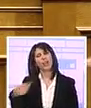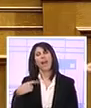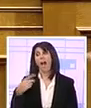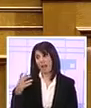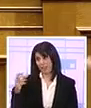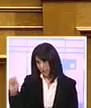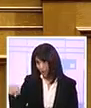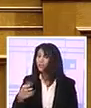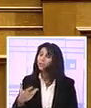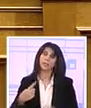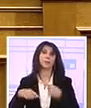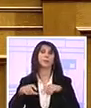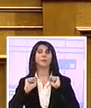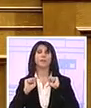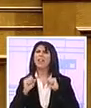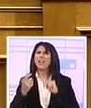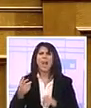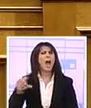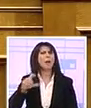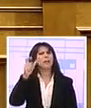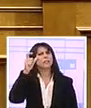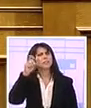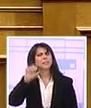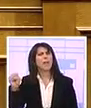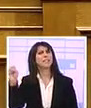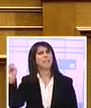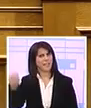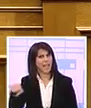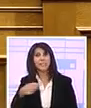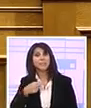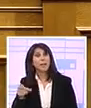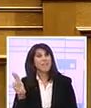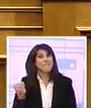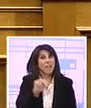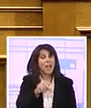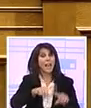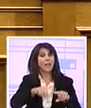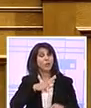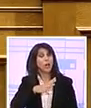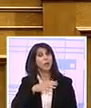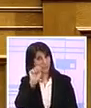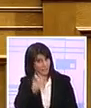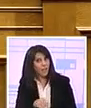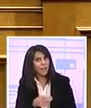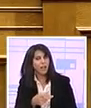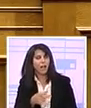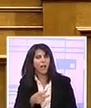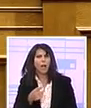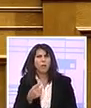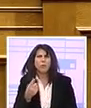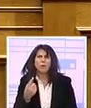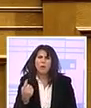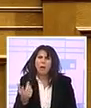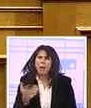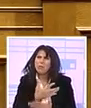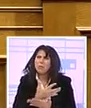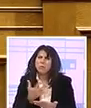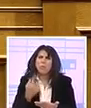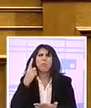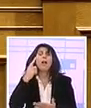για σας και συνένεση του ελληνικού λαού? Τόσο βαθιά ανοιχτωμένοι είσαστε? Τόσο δεν